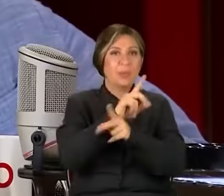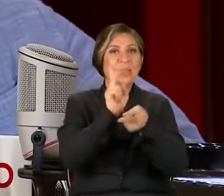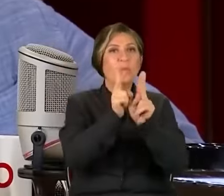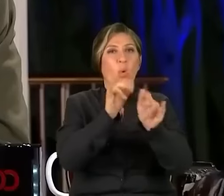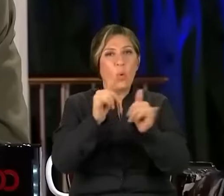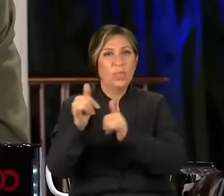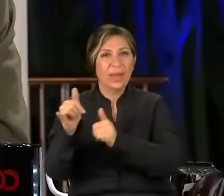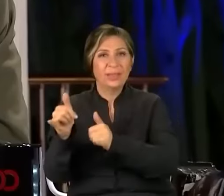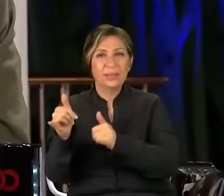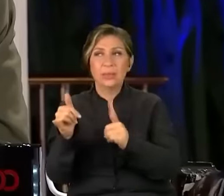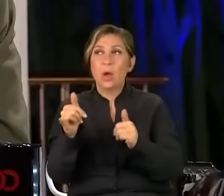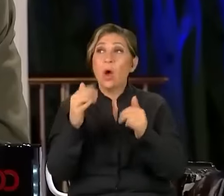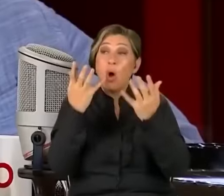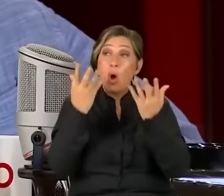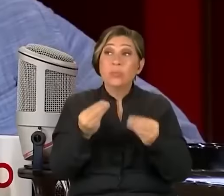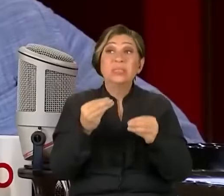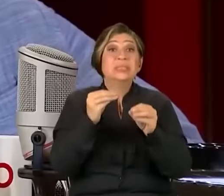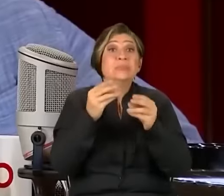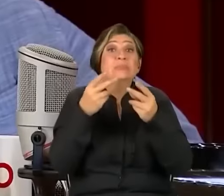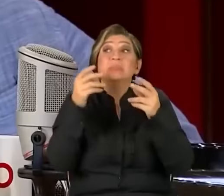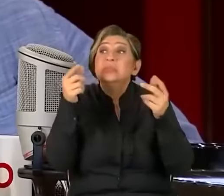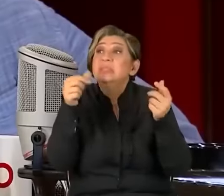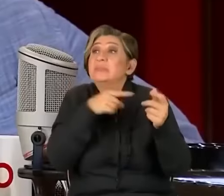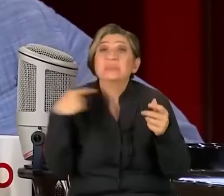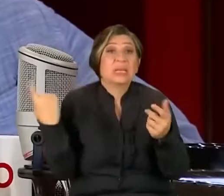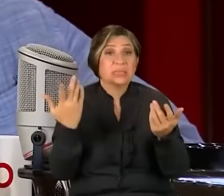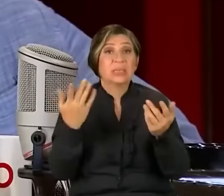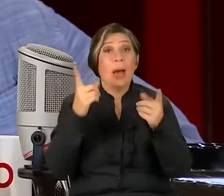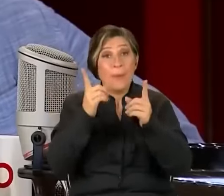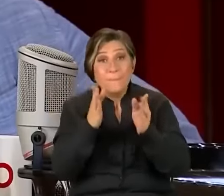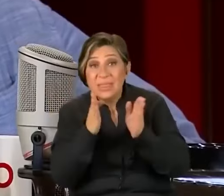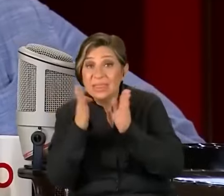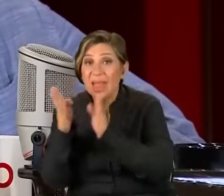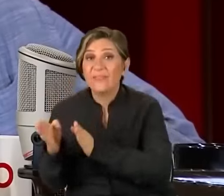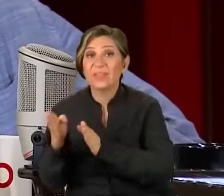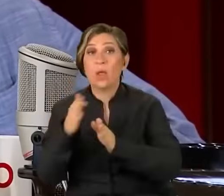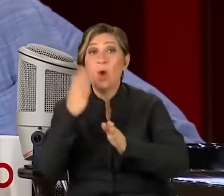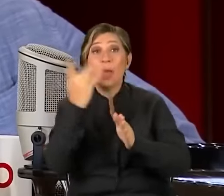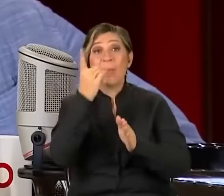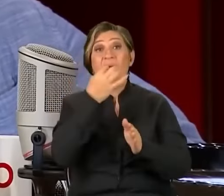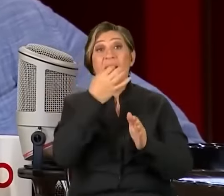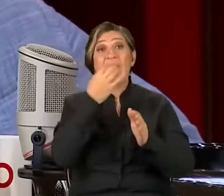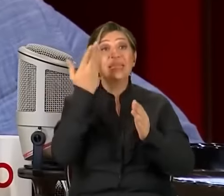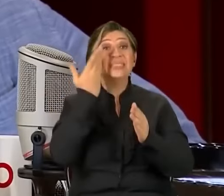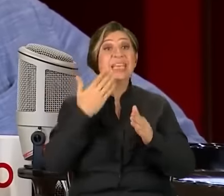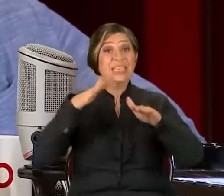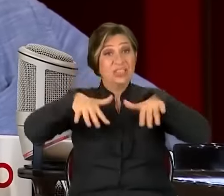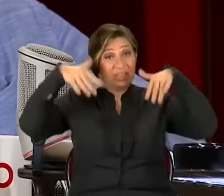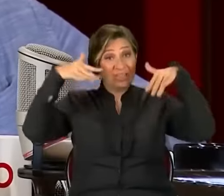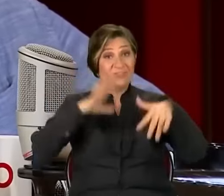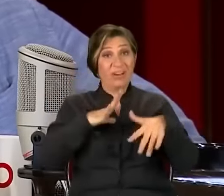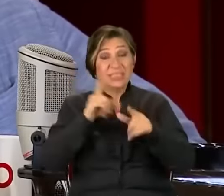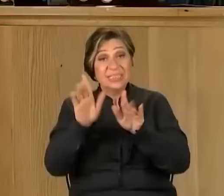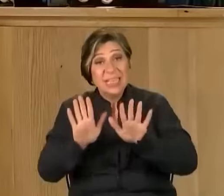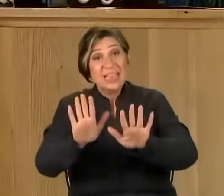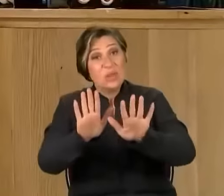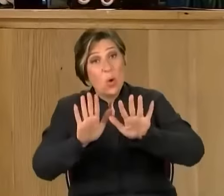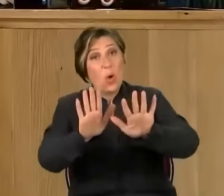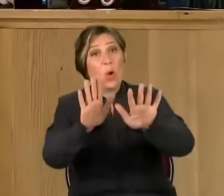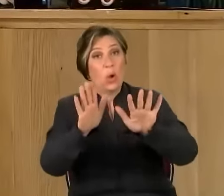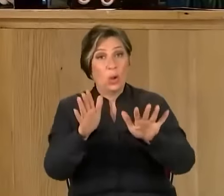oyunların yani olması mümkün değil. Evet. Ama bir taraftan öyle bir Ankara seyircisi var ki, evet, sizi buna sürüklüyor.